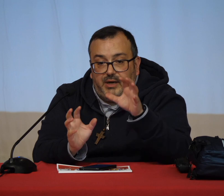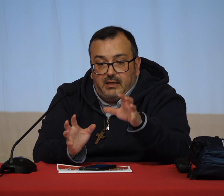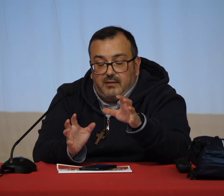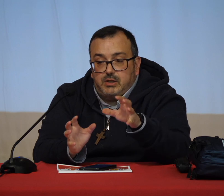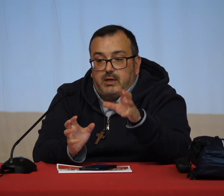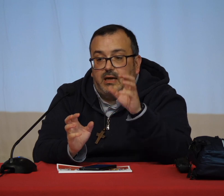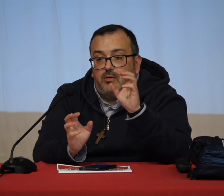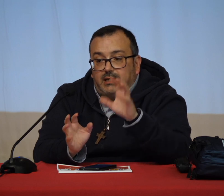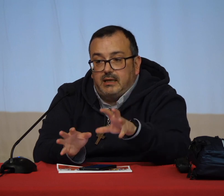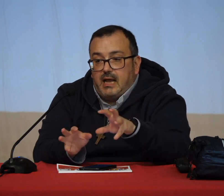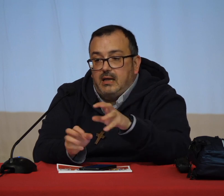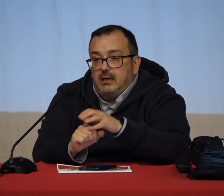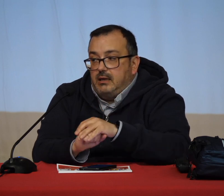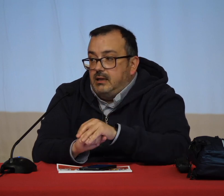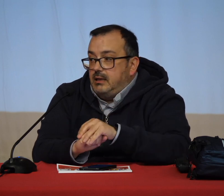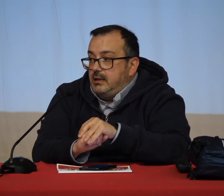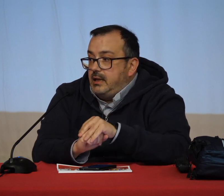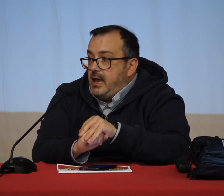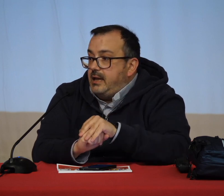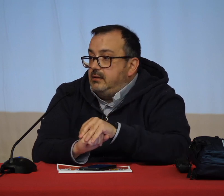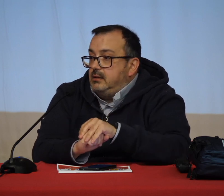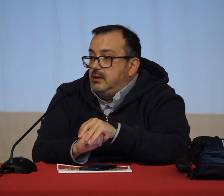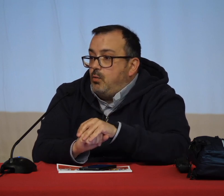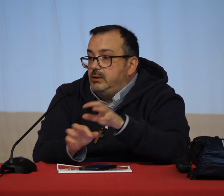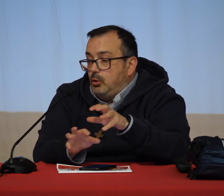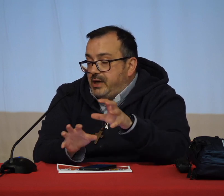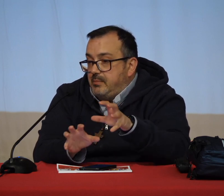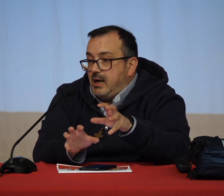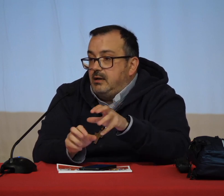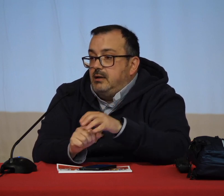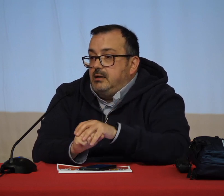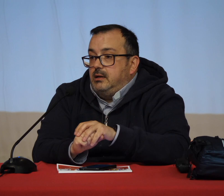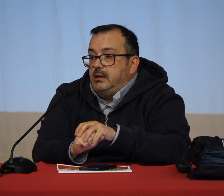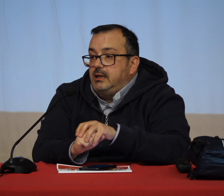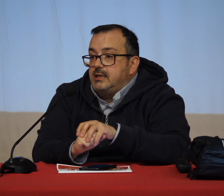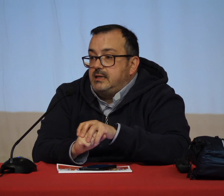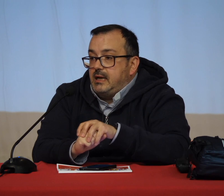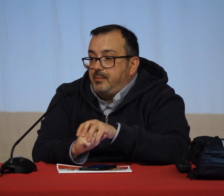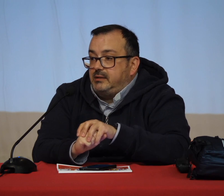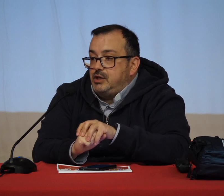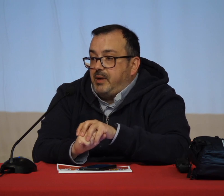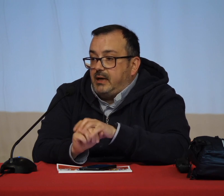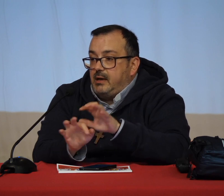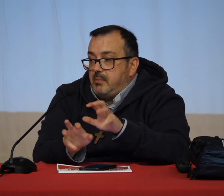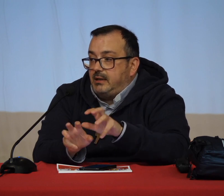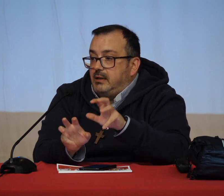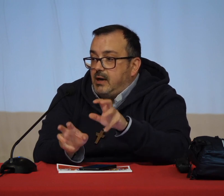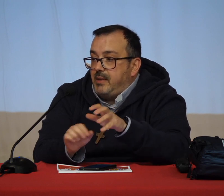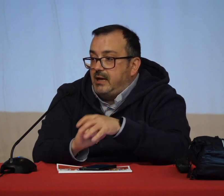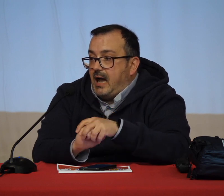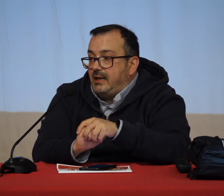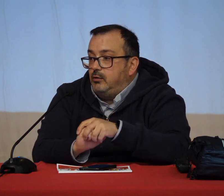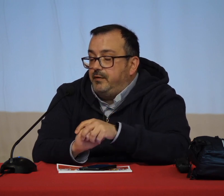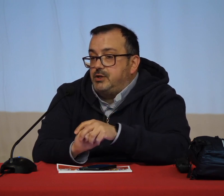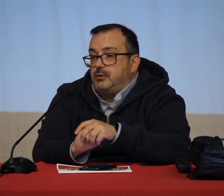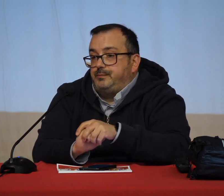Quindi prendete visione della locandina eando prima Chi desidera partecipare mandi una